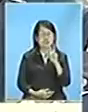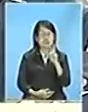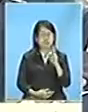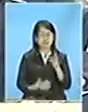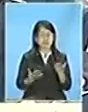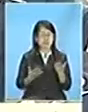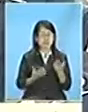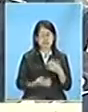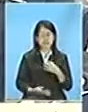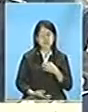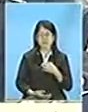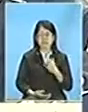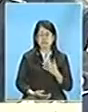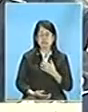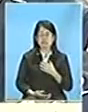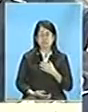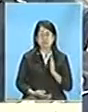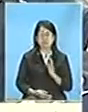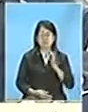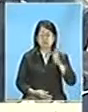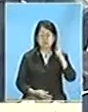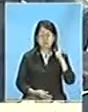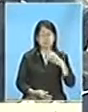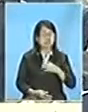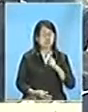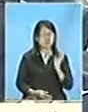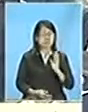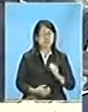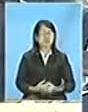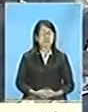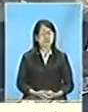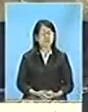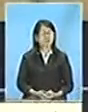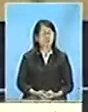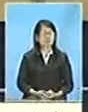ไม่ประสงค์จะอภิปรายนะคะค่ะ